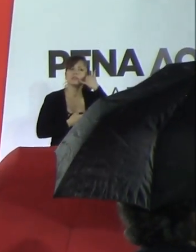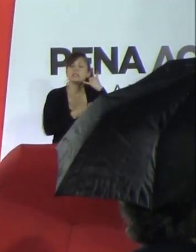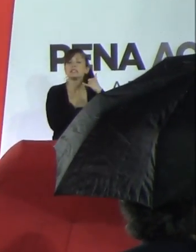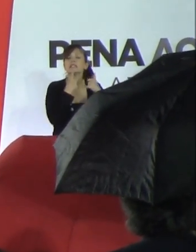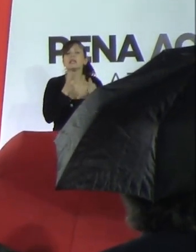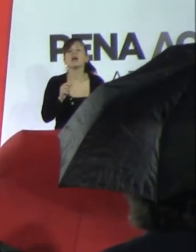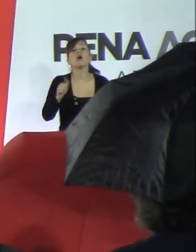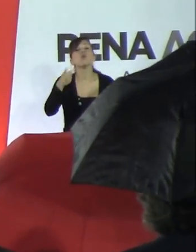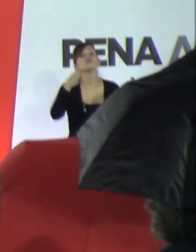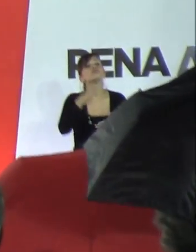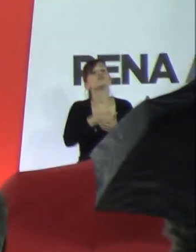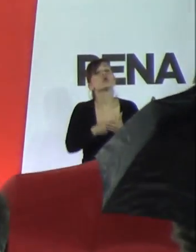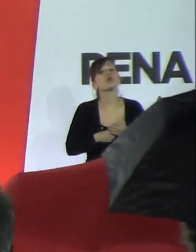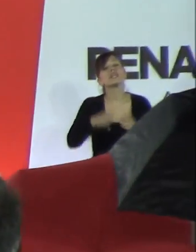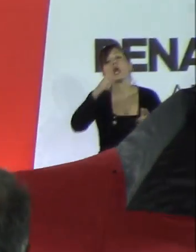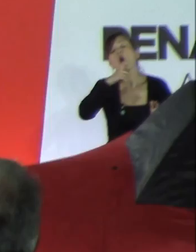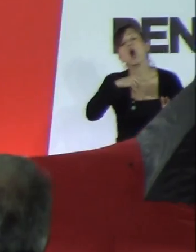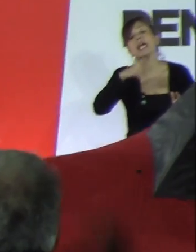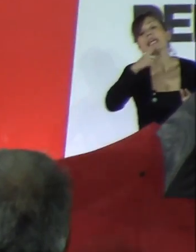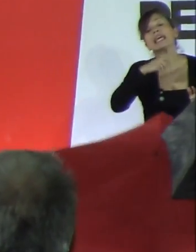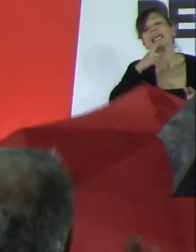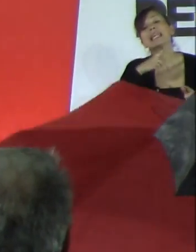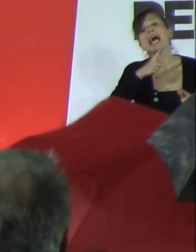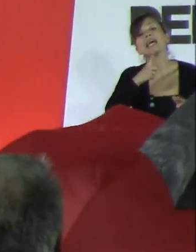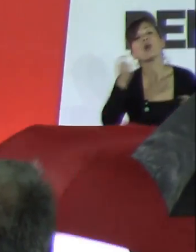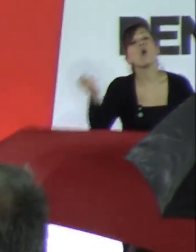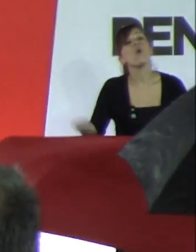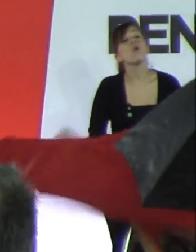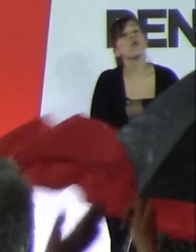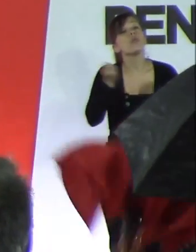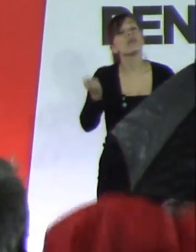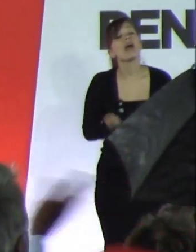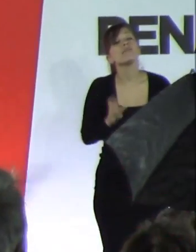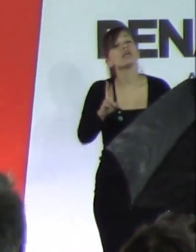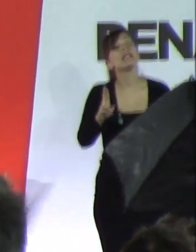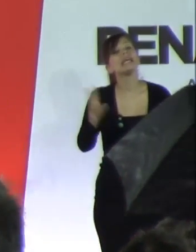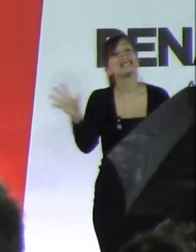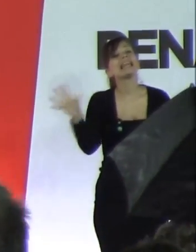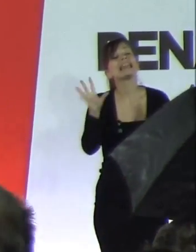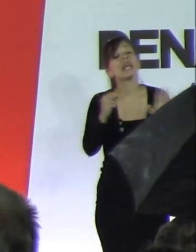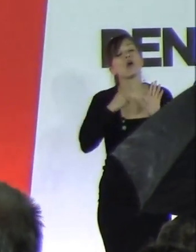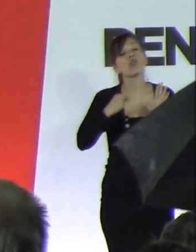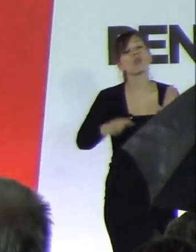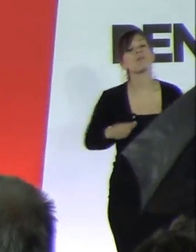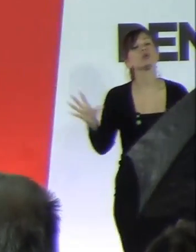μονομελές πρωτοδικείο του Ηρακλείου δικαιώθηκαν οι εργαζόμενοι της ΕΡΤ,